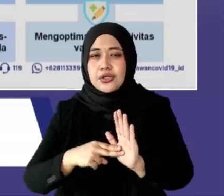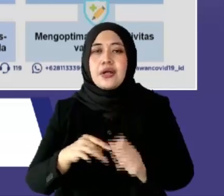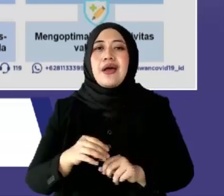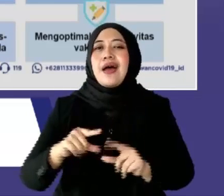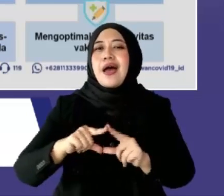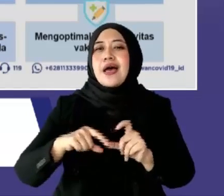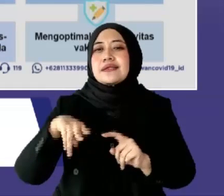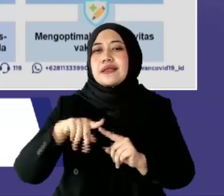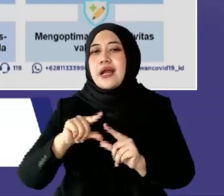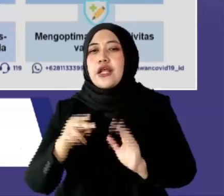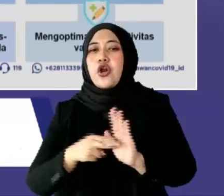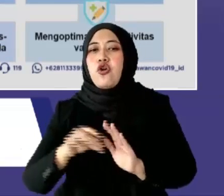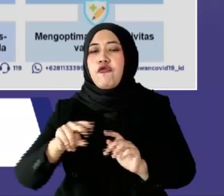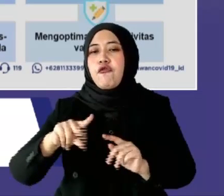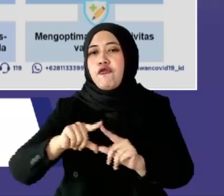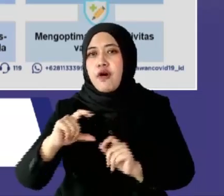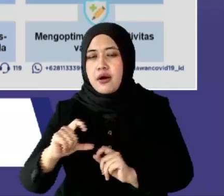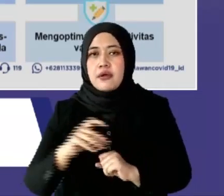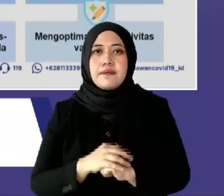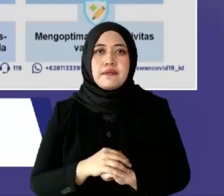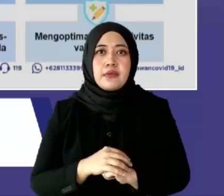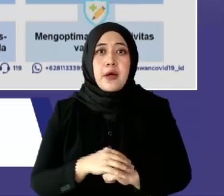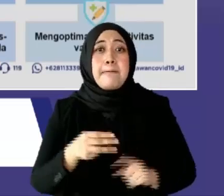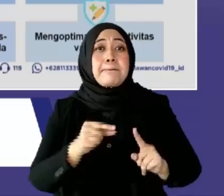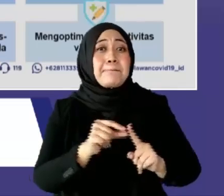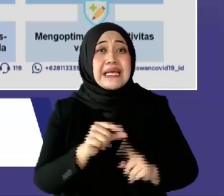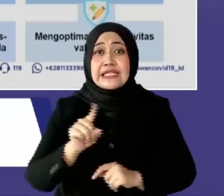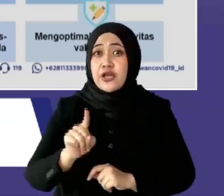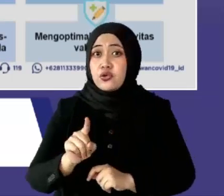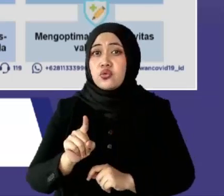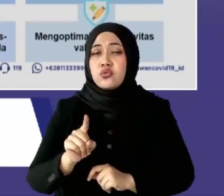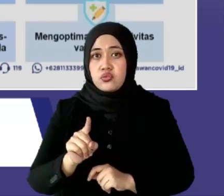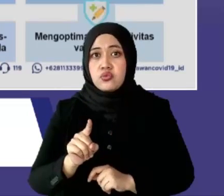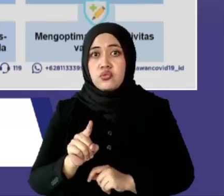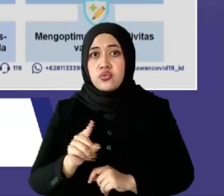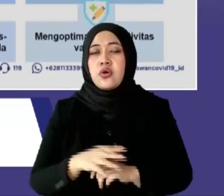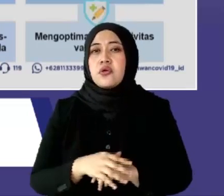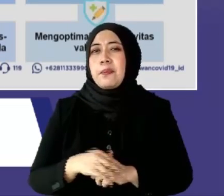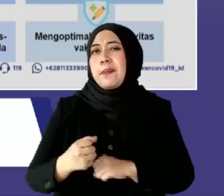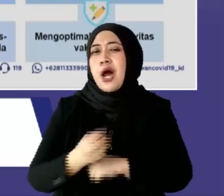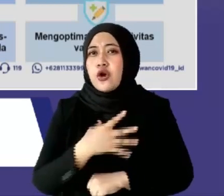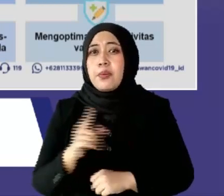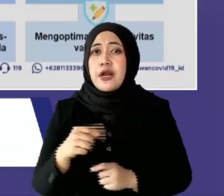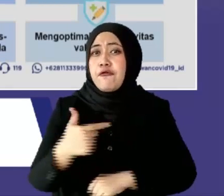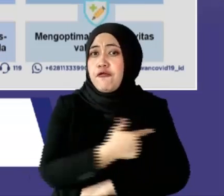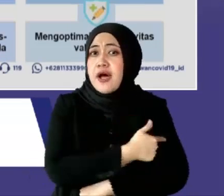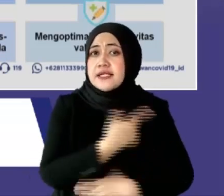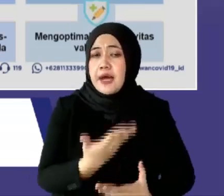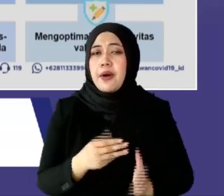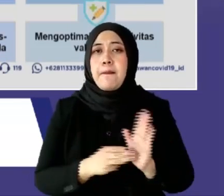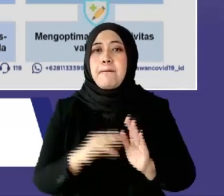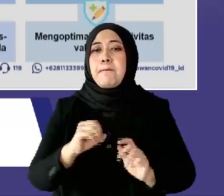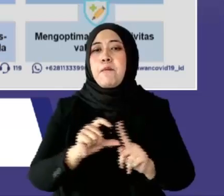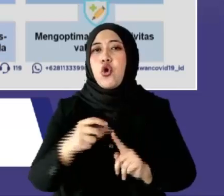AstraZeneca, dan Novavax. Sedangkan varian P1 mempengaruhi efikasi Moderna dan